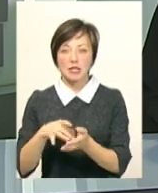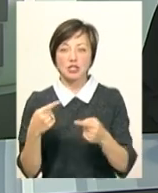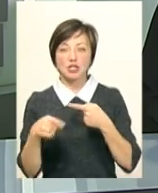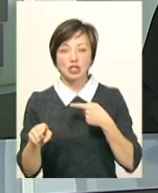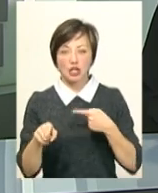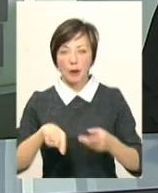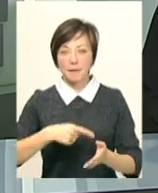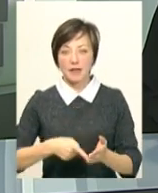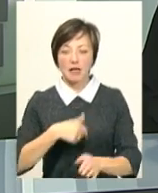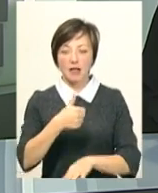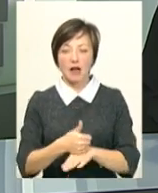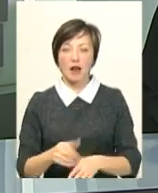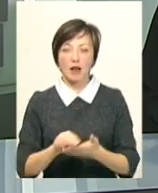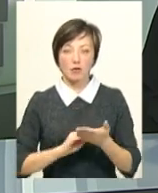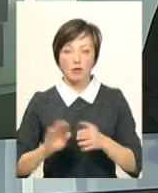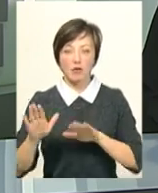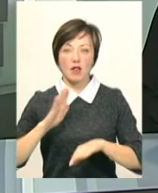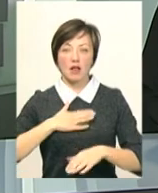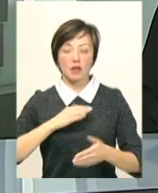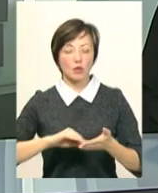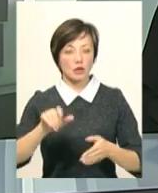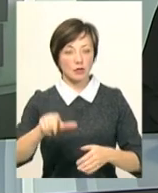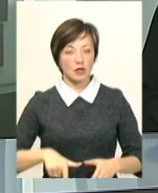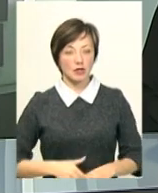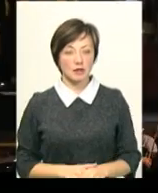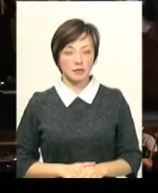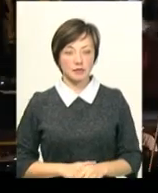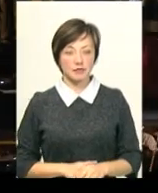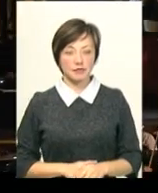На генеральній репетиції опери побувала Тетяна Ворожцова.